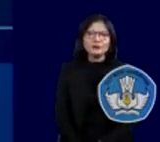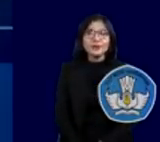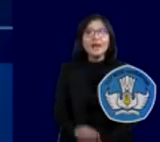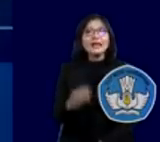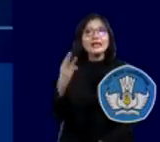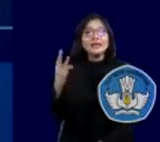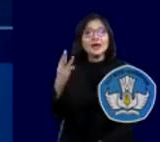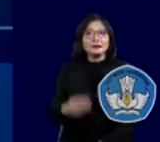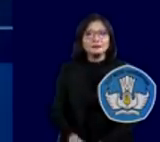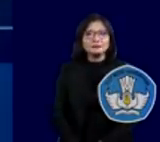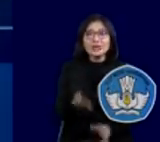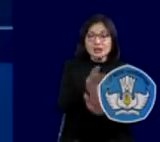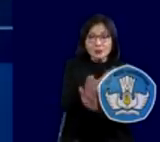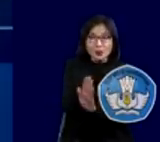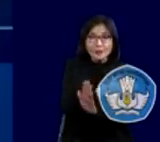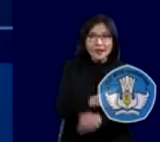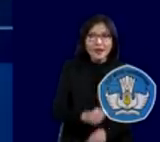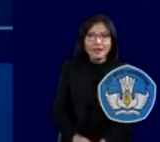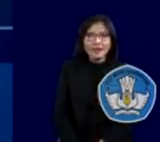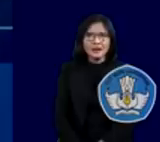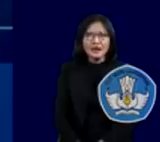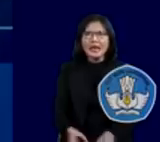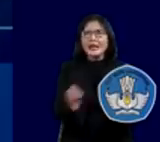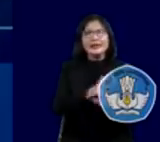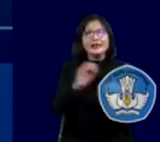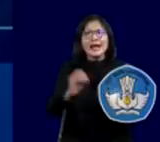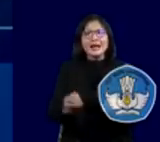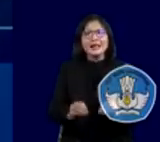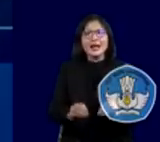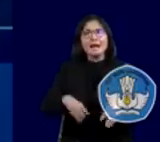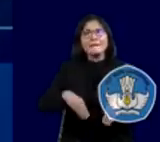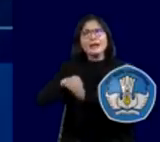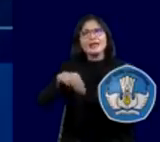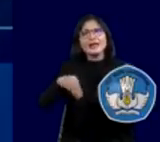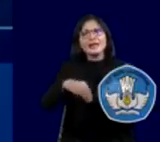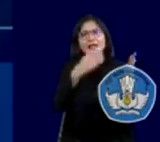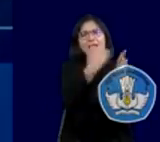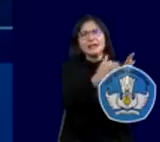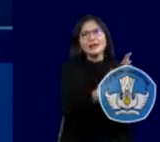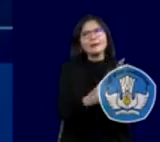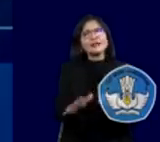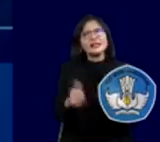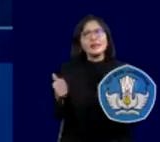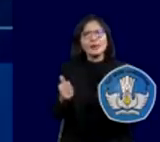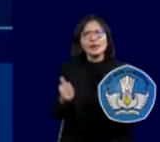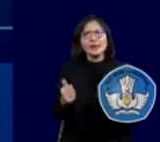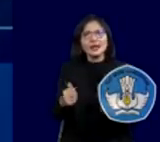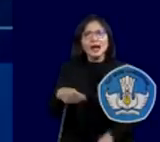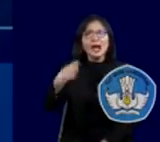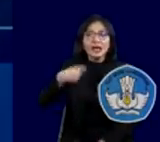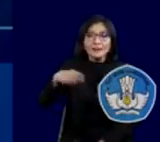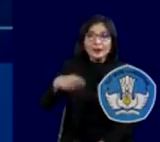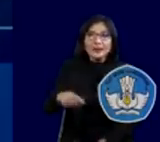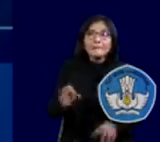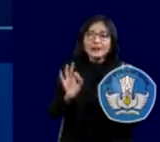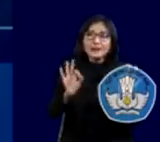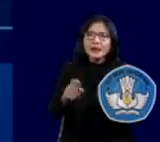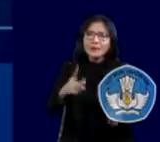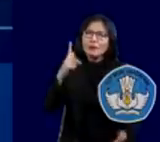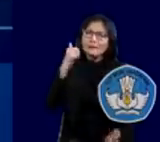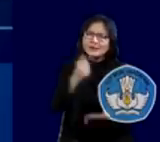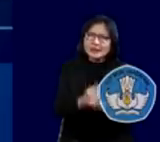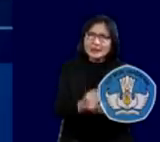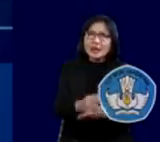Ketiga, sebelumnya tidak ada materi persiapan untuk para pendaftar. Kemendikbud ingin memastikan